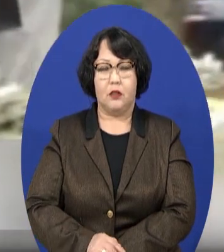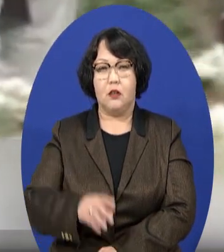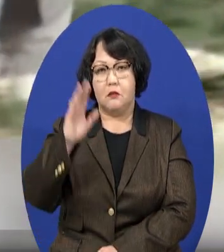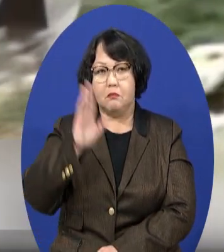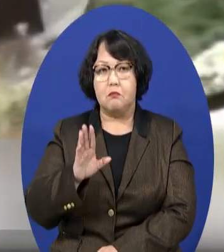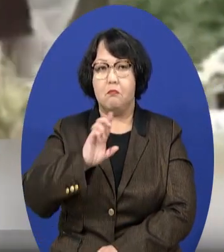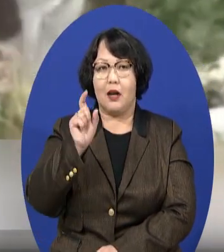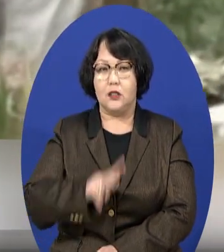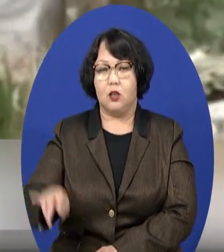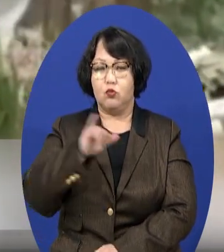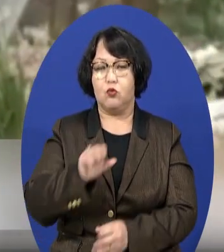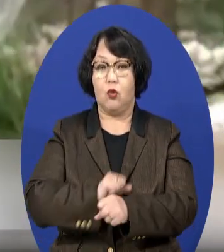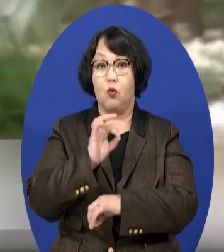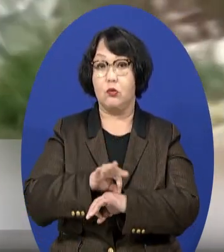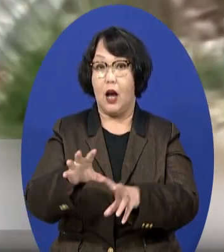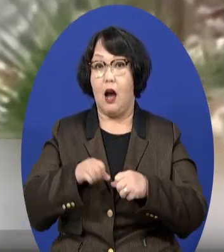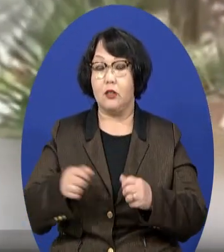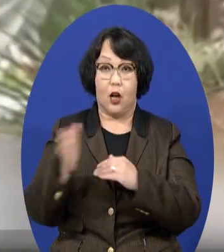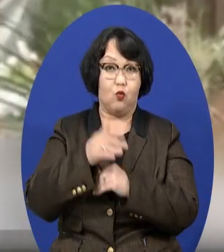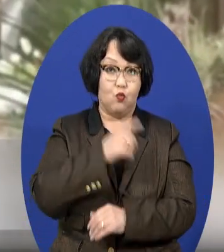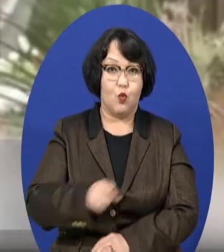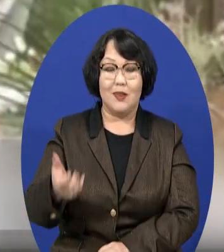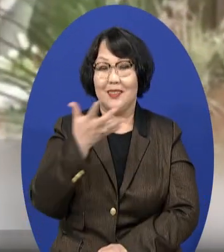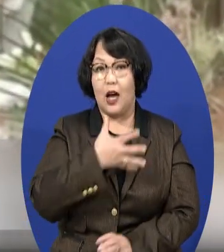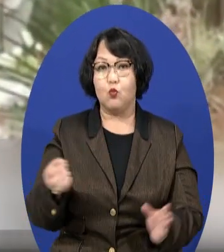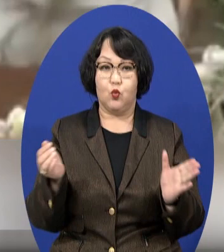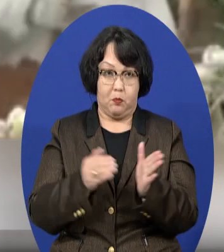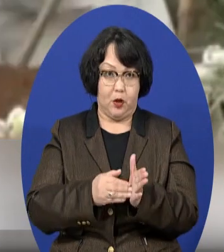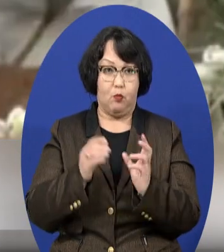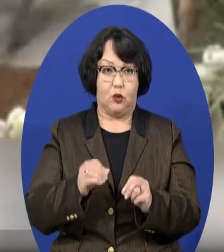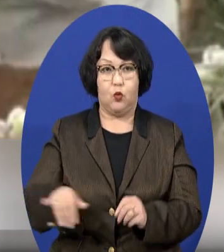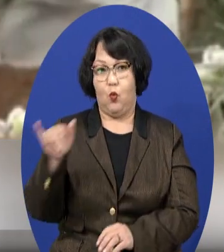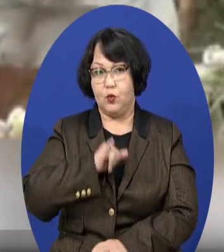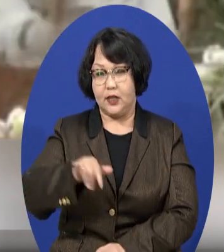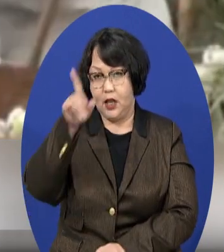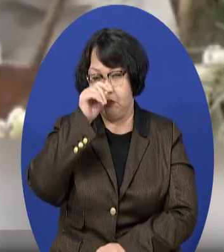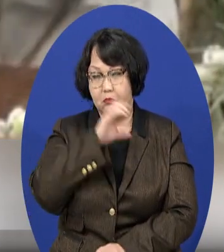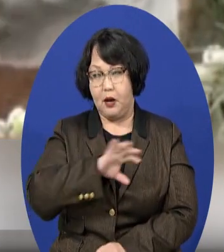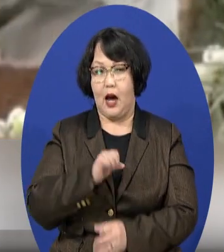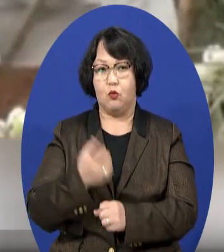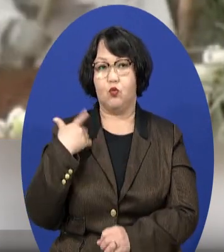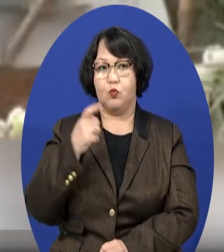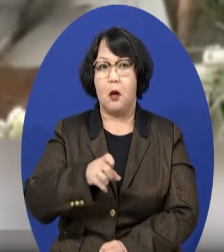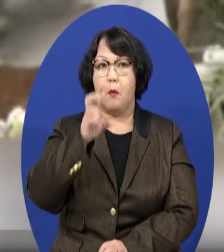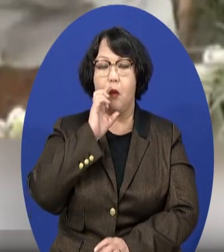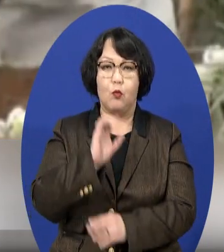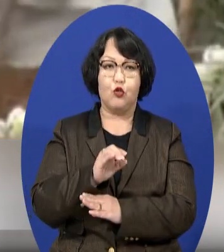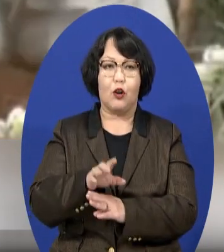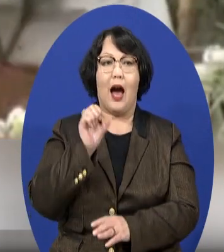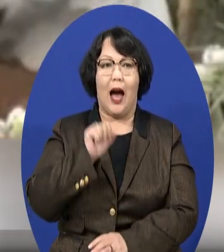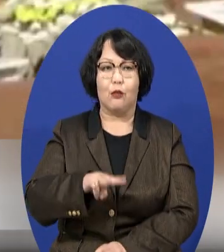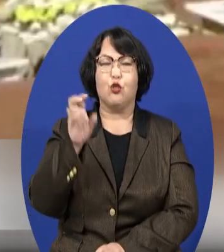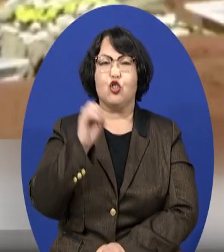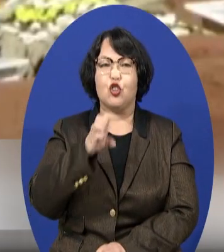Бразилд коронавирусээр насварсан хүний тоо 500,000-д хүрсэн талаар тус улсын эрүүл мэндийн албаныхан бям гарагт албыйсоор мэдээлсэн